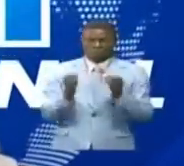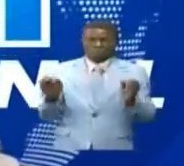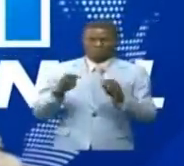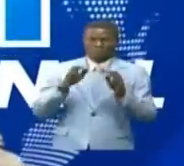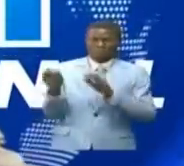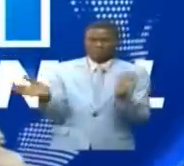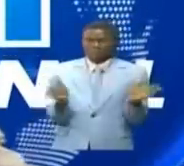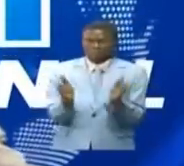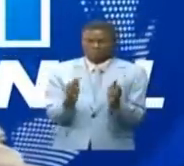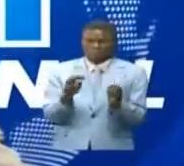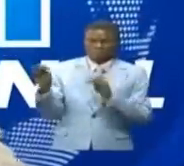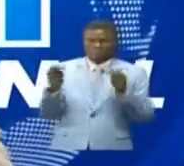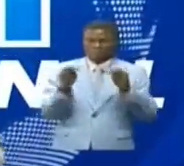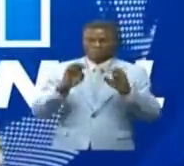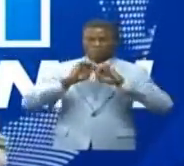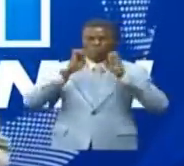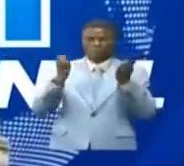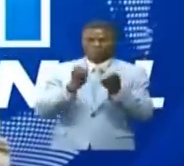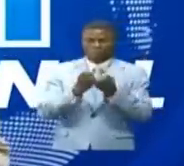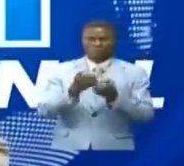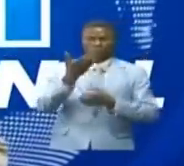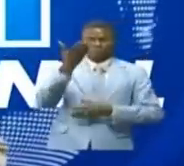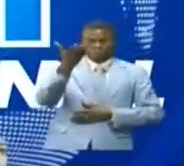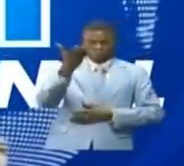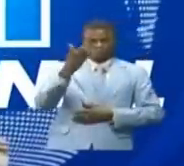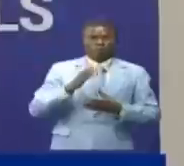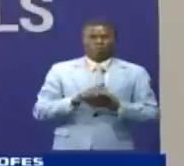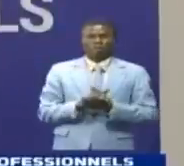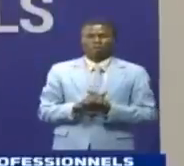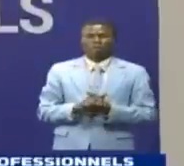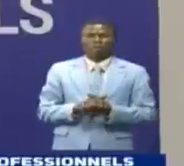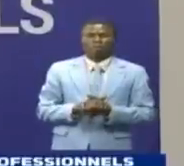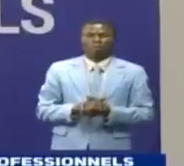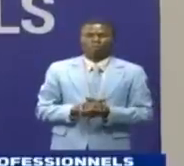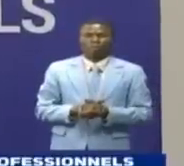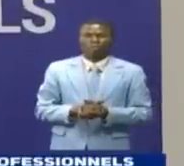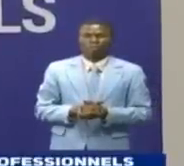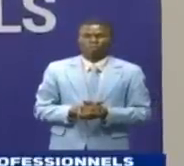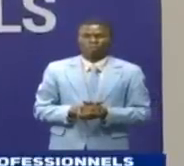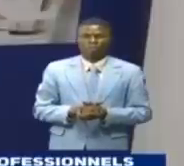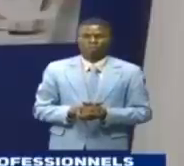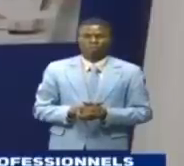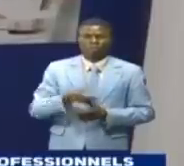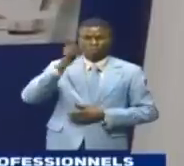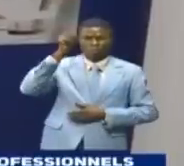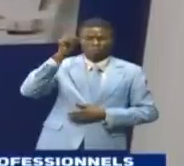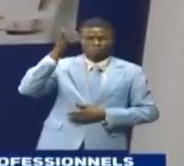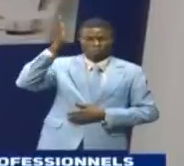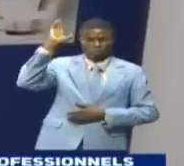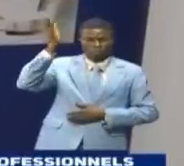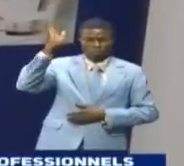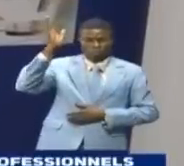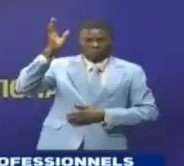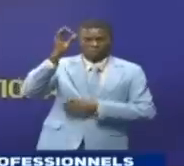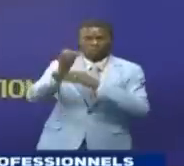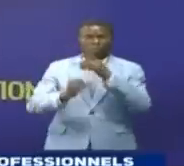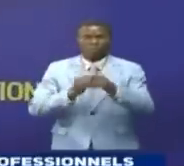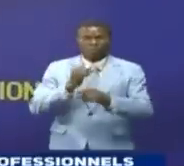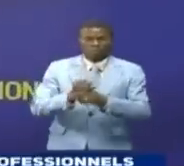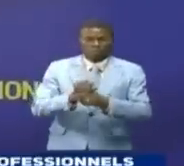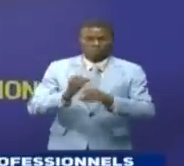Entreprise. Un reportage de Nicole Cessep et Myrène Degué. Cette première convention internationale